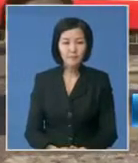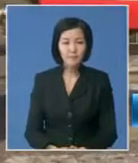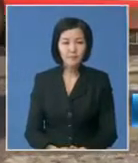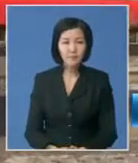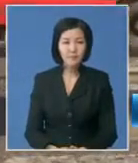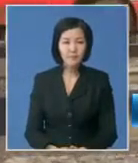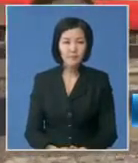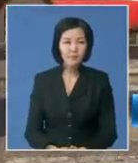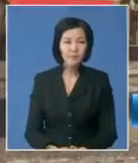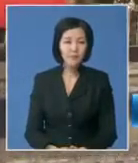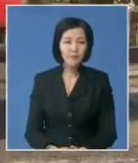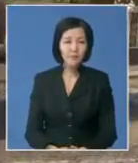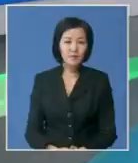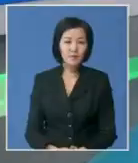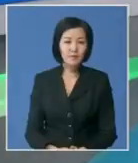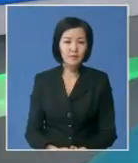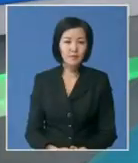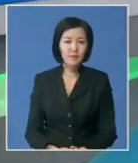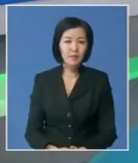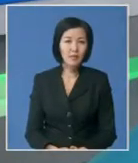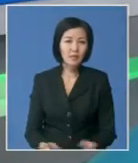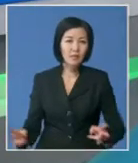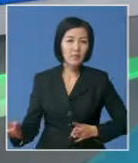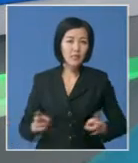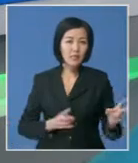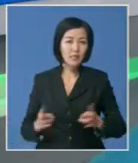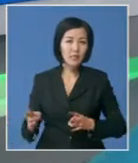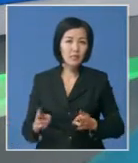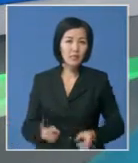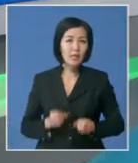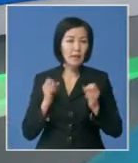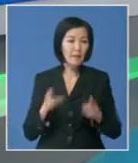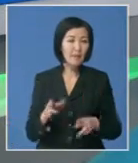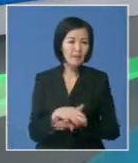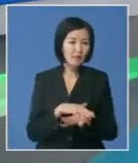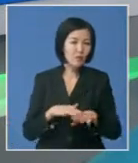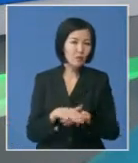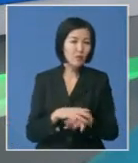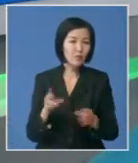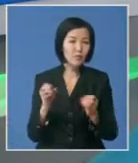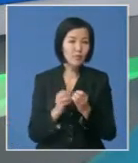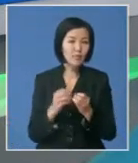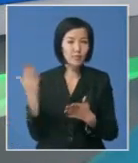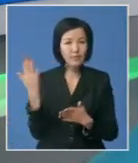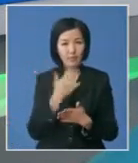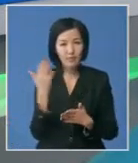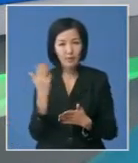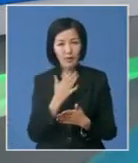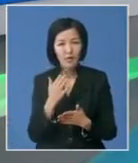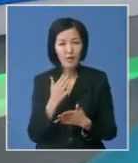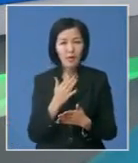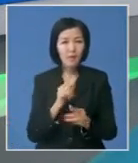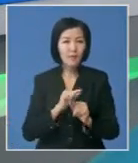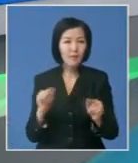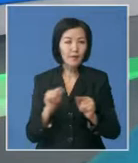в телеканал счету терроризм угроза обществу около 10 видеороликов про пагубное влияние